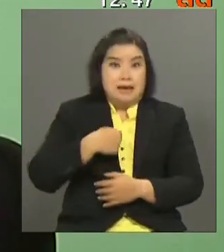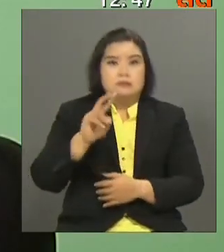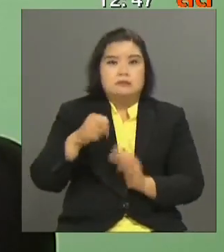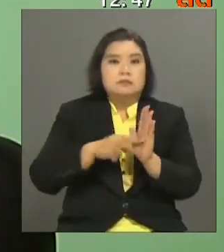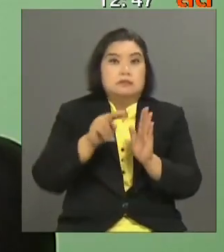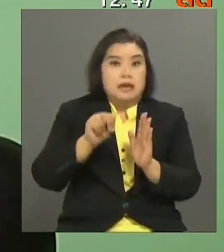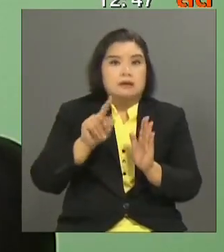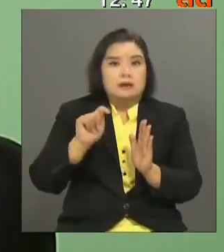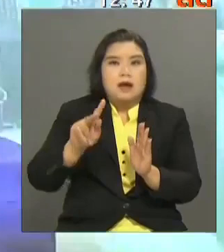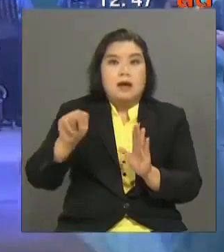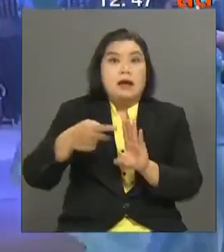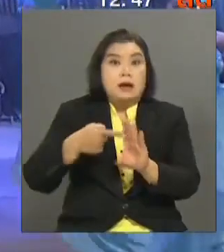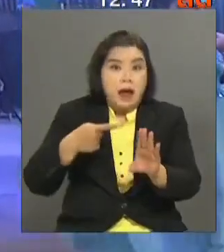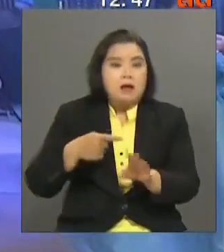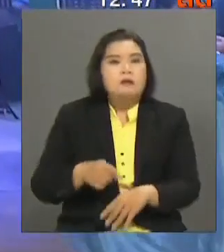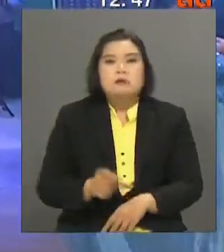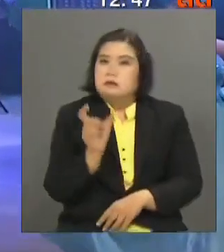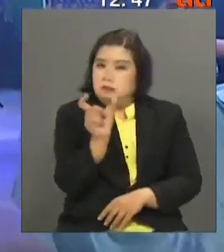อนนี้ฉันทนากำลังสไตร